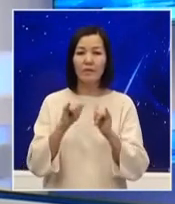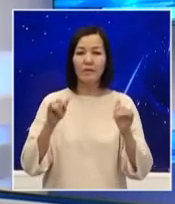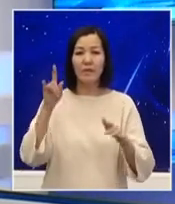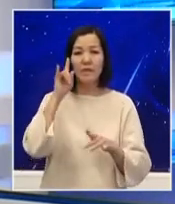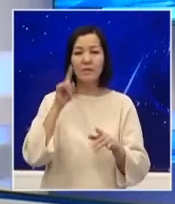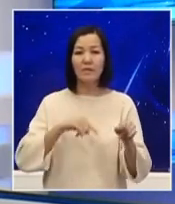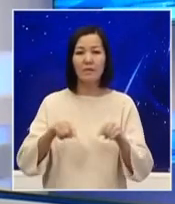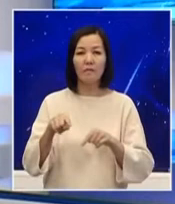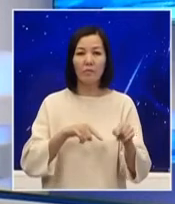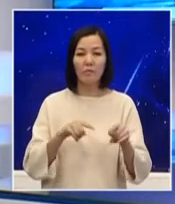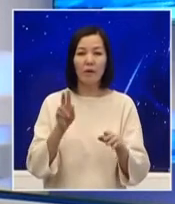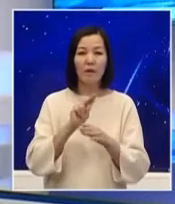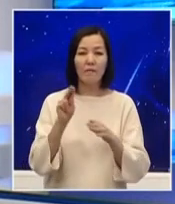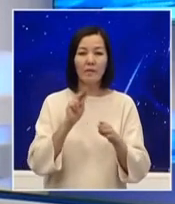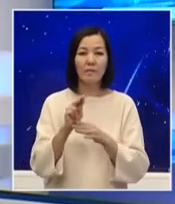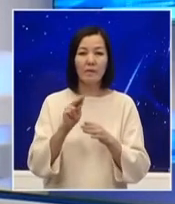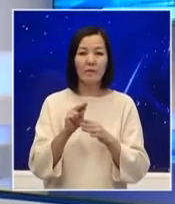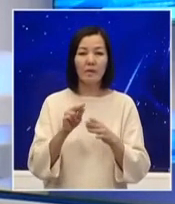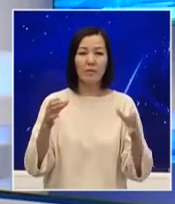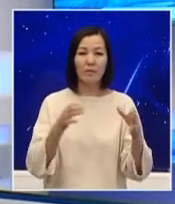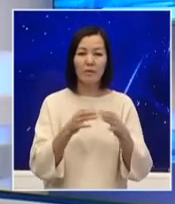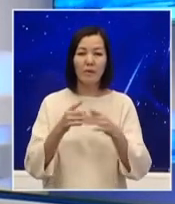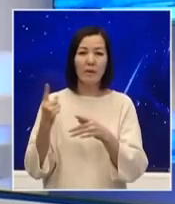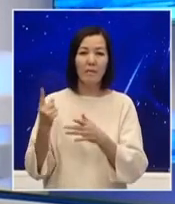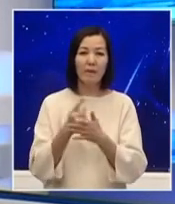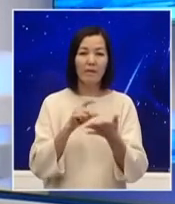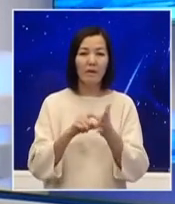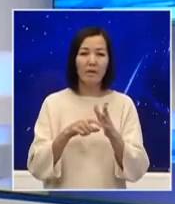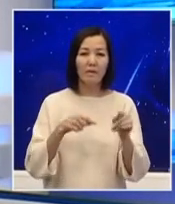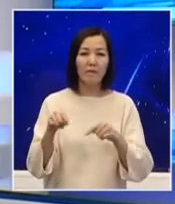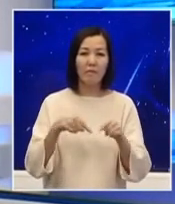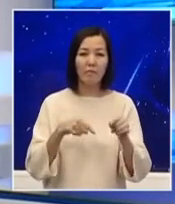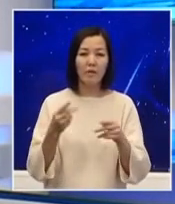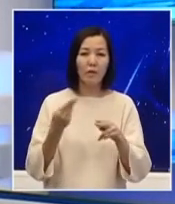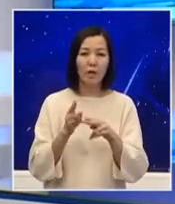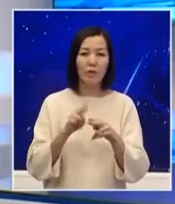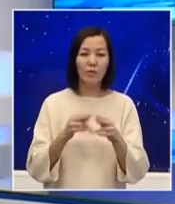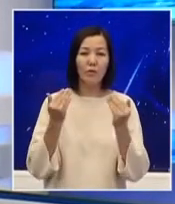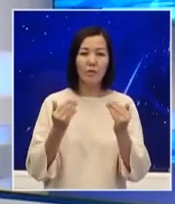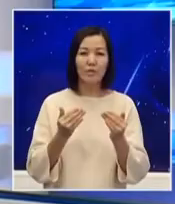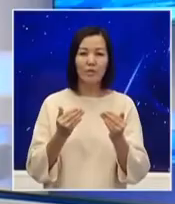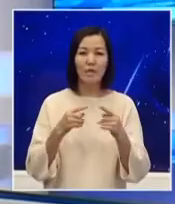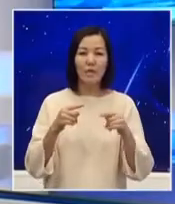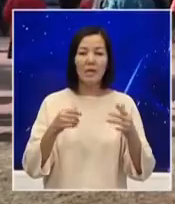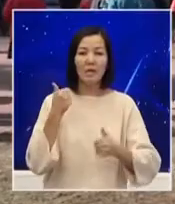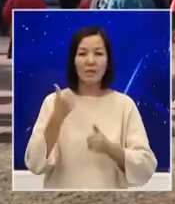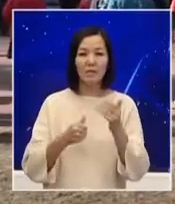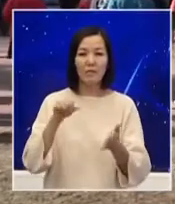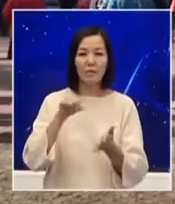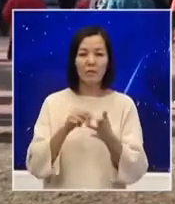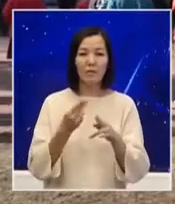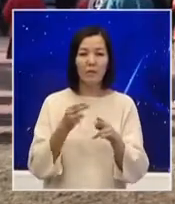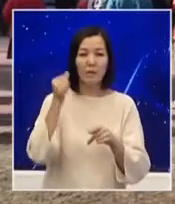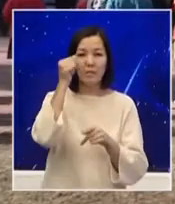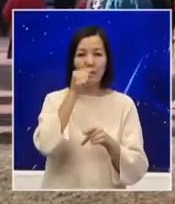казахстанского футбола. Он воспитал целую плеяду первоклассных футболистов, которые сегодня отстаивают честь Родины на различных соревнованиях. В этом